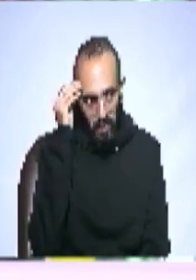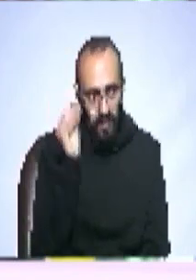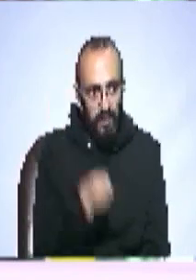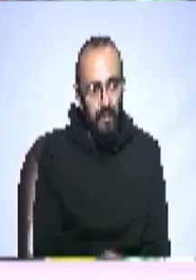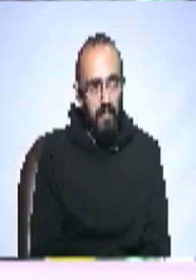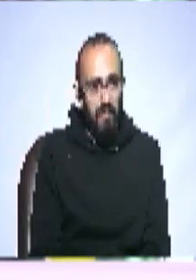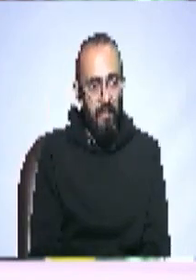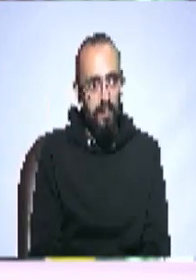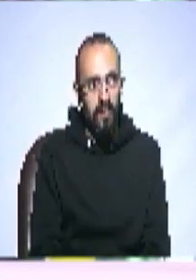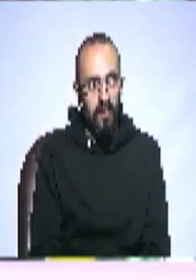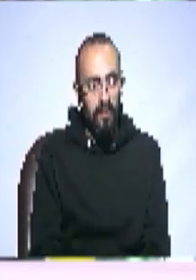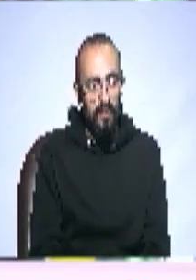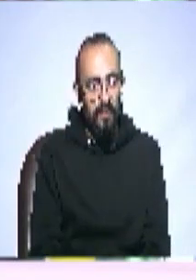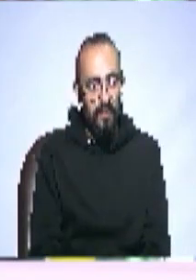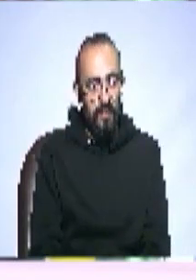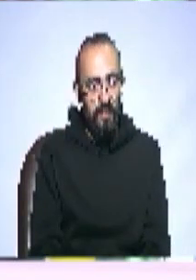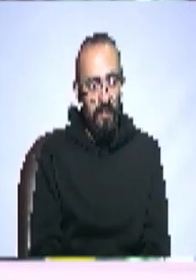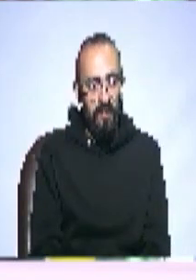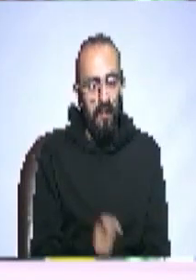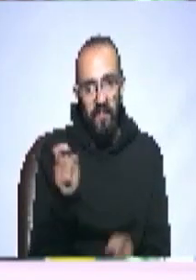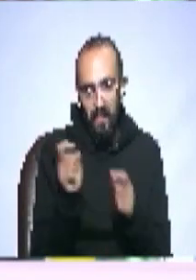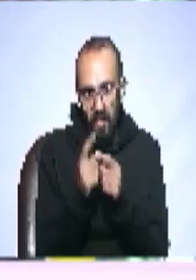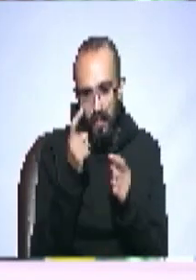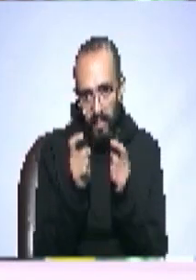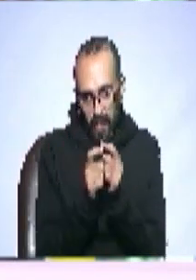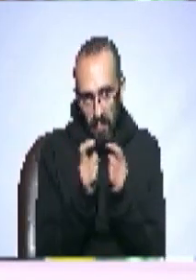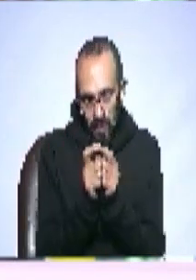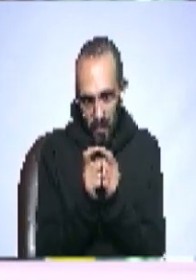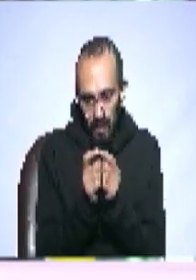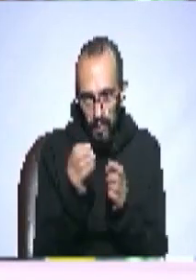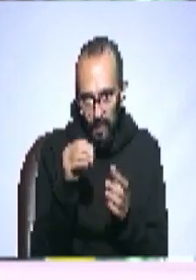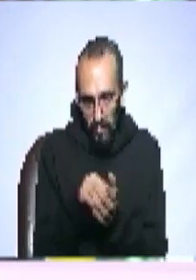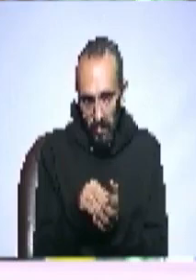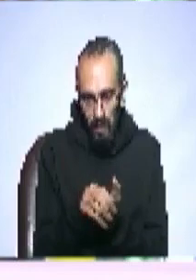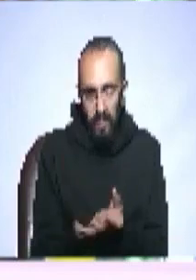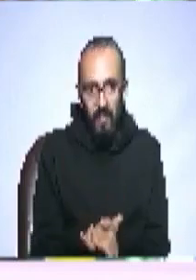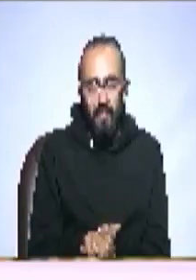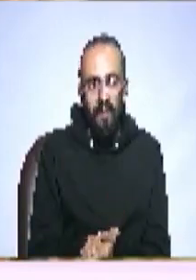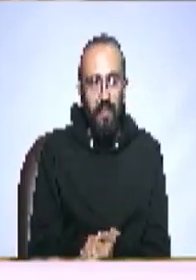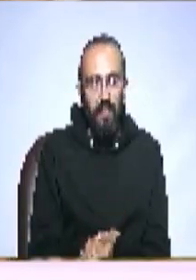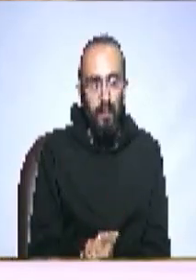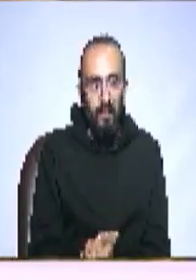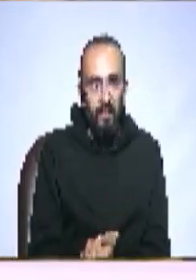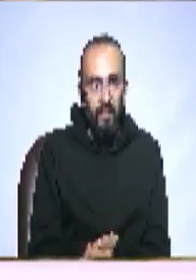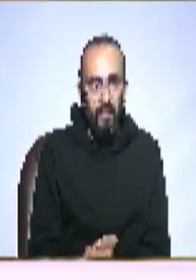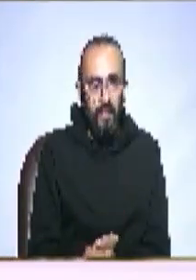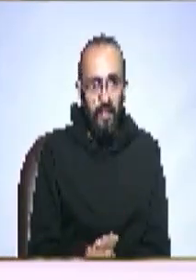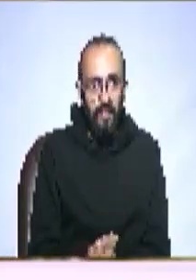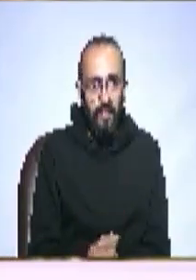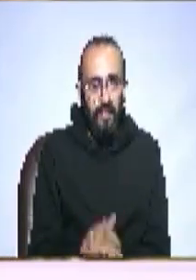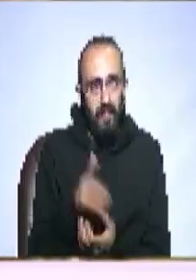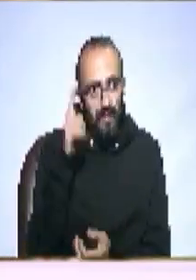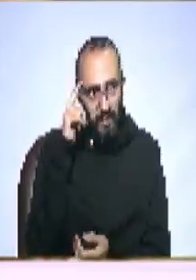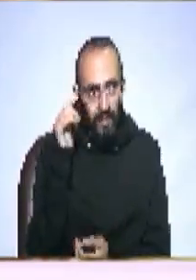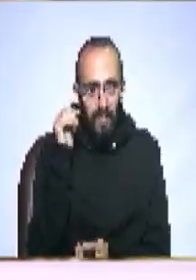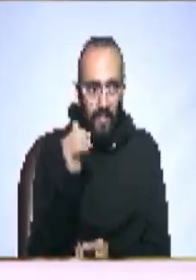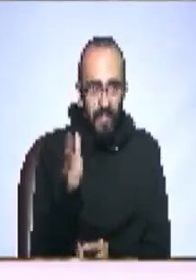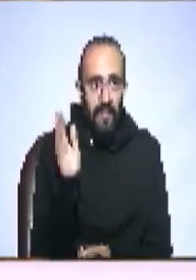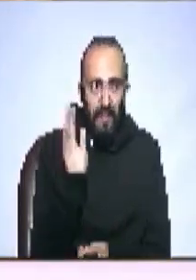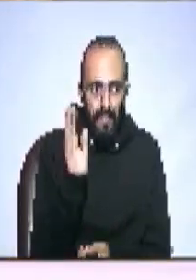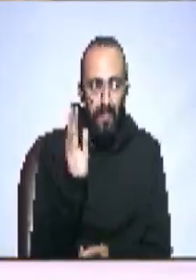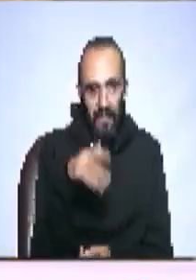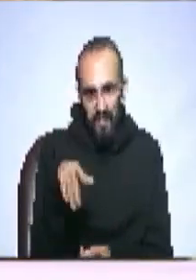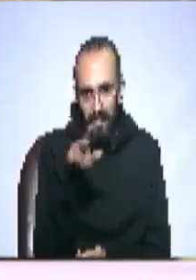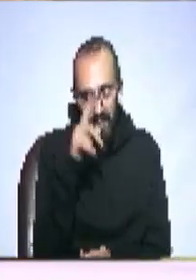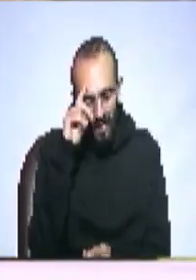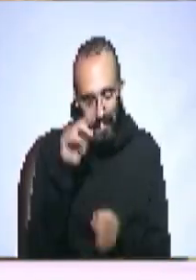كويس، ناخد معاها قطعه فراخ. طبعا اللي حابب ان هو بيعمل الاكل انقي الحاجات لنفسي واسيب الباقي للاولاد مثلا. شويه صوص